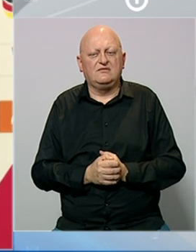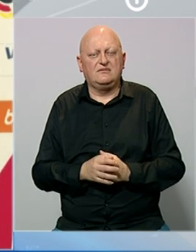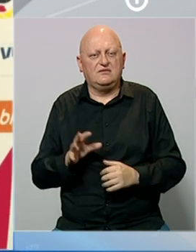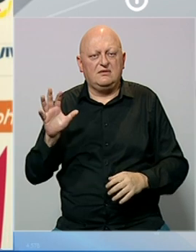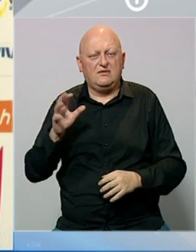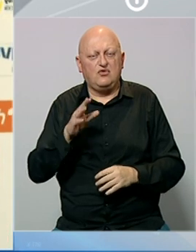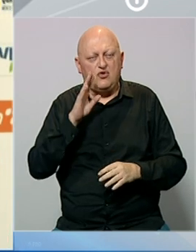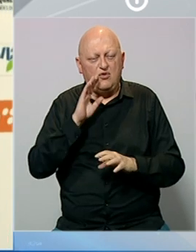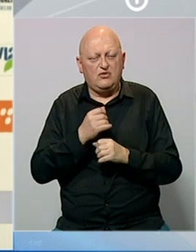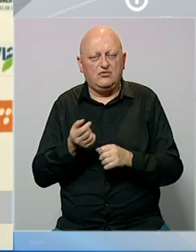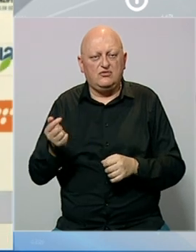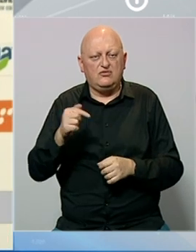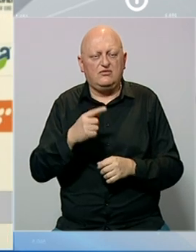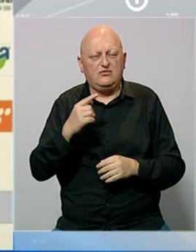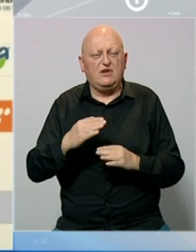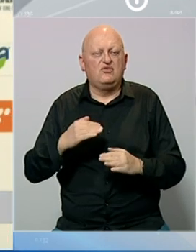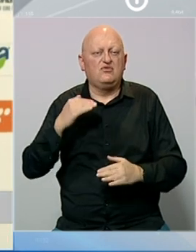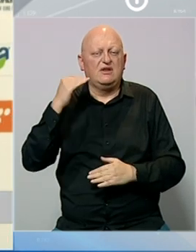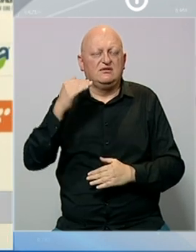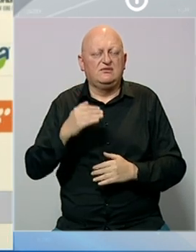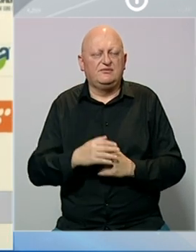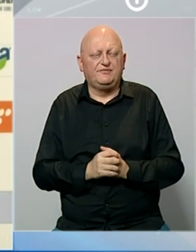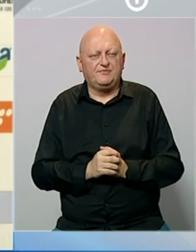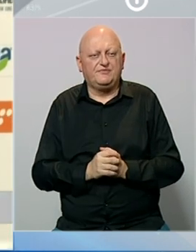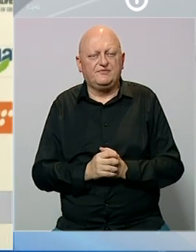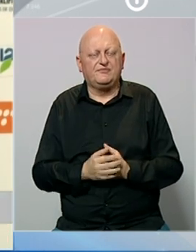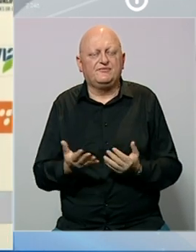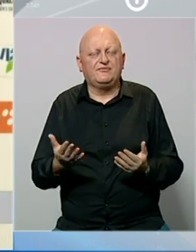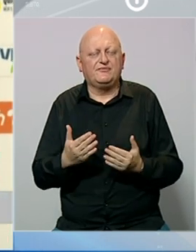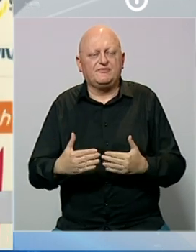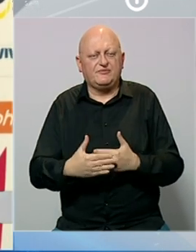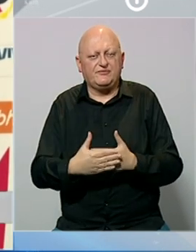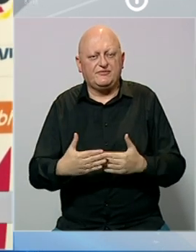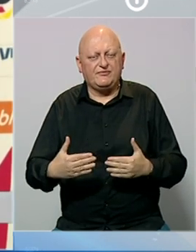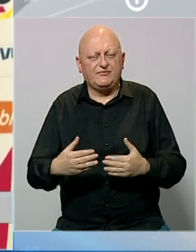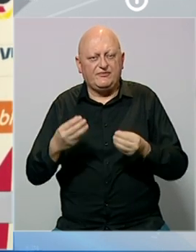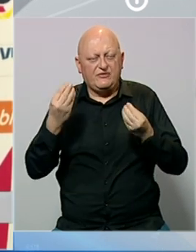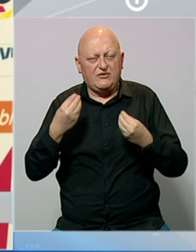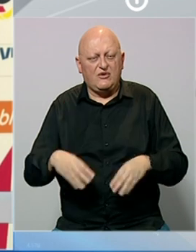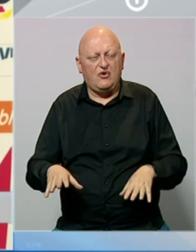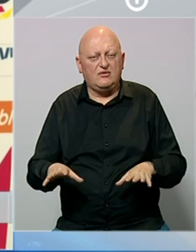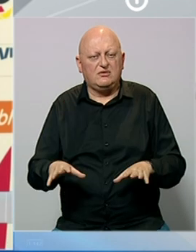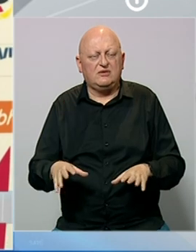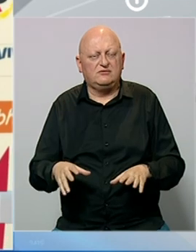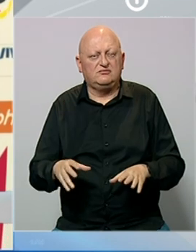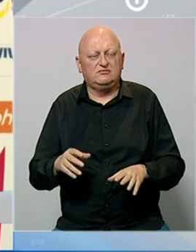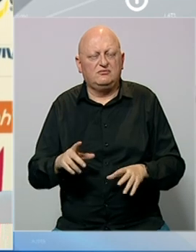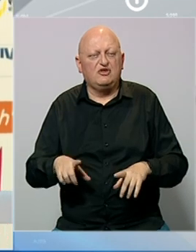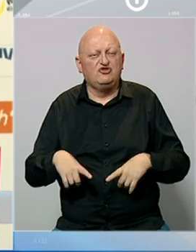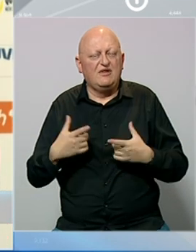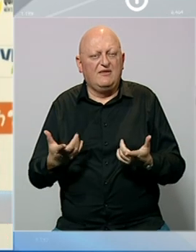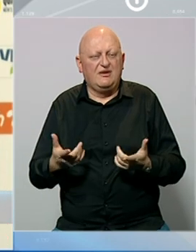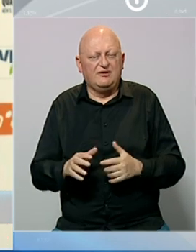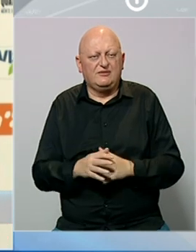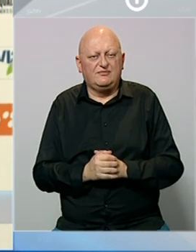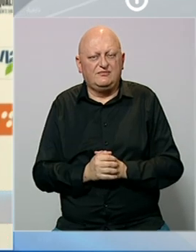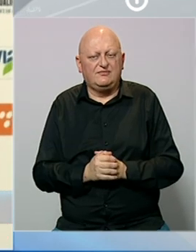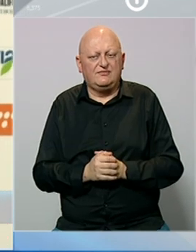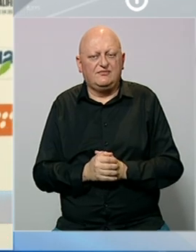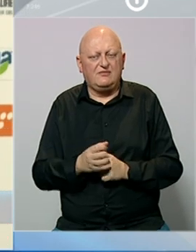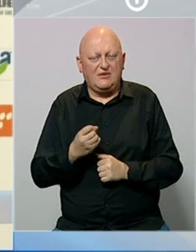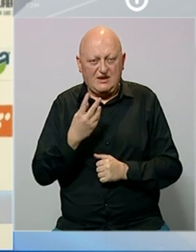Rukomet BH je došao na jednu razinu gdje je na granici raspadanja, odnosno opstanka.